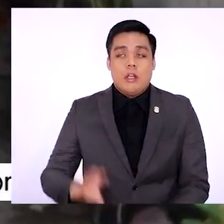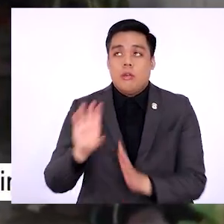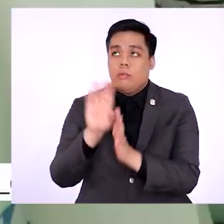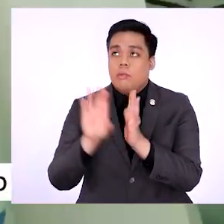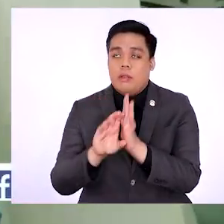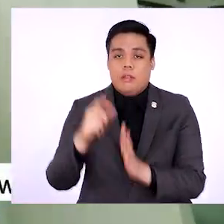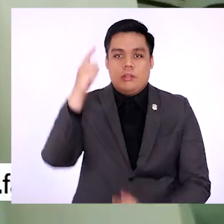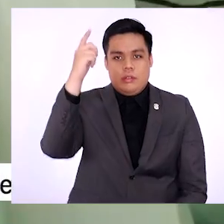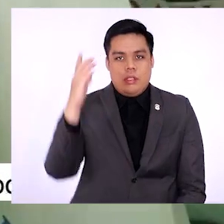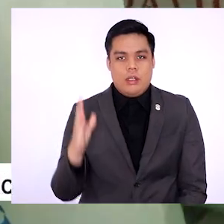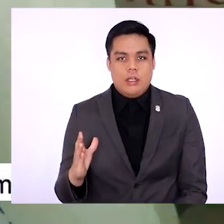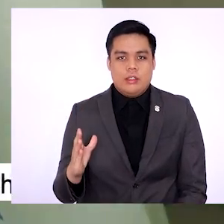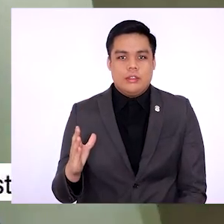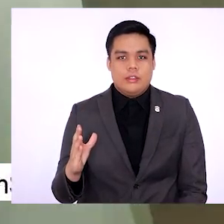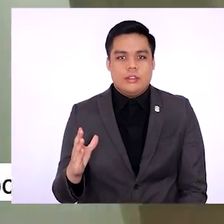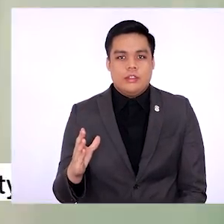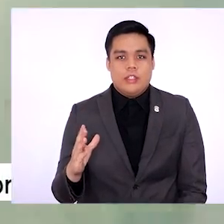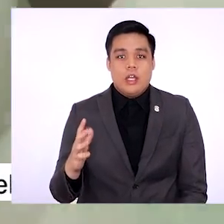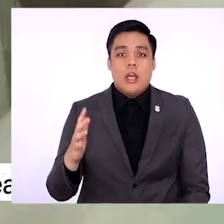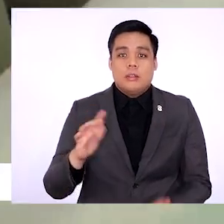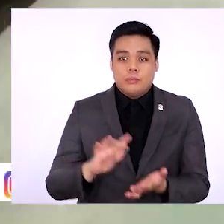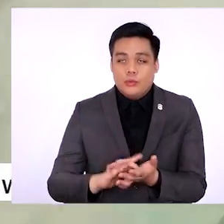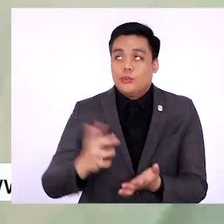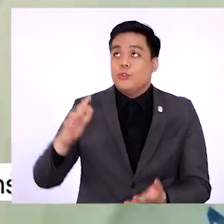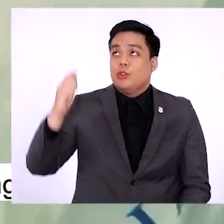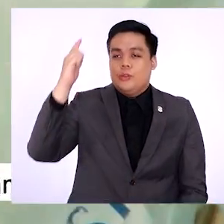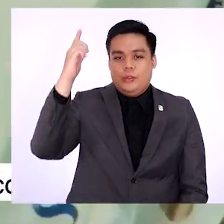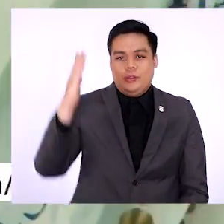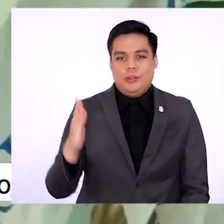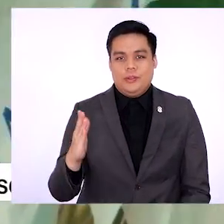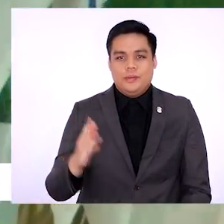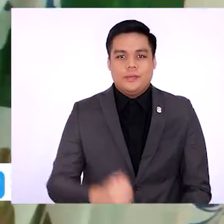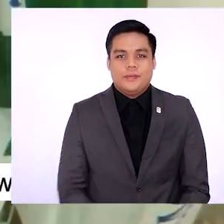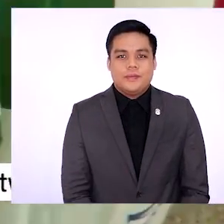ng ating Panginoong Diyos na nakapagbibigay lugod sa Kanya.